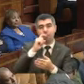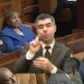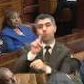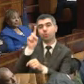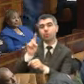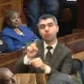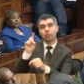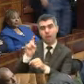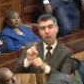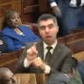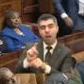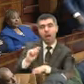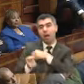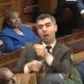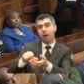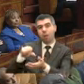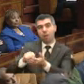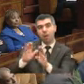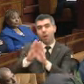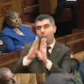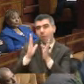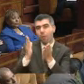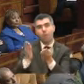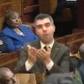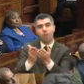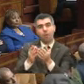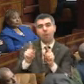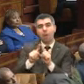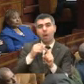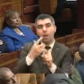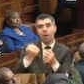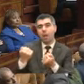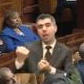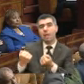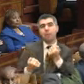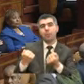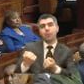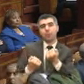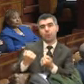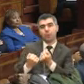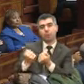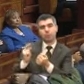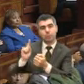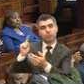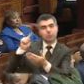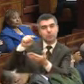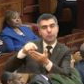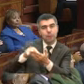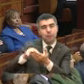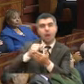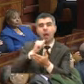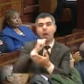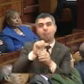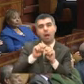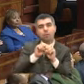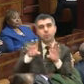المحليه القرويه كلها كتاخذ الماء غير بلا سيترن ديال، وهذا شيء ربما الا كان شي جديد السيد الوزير